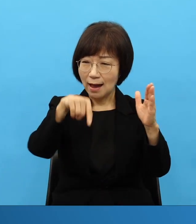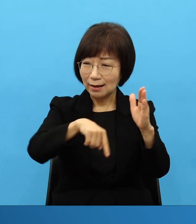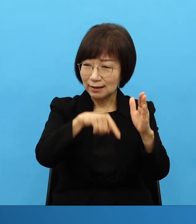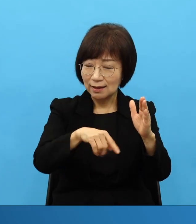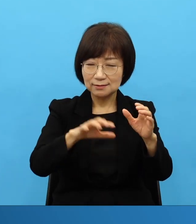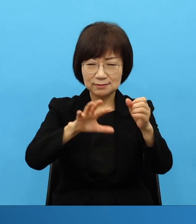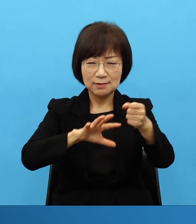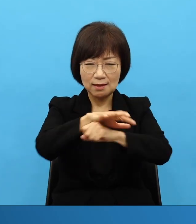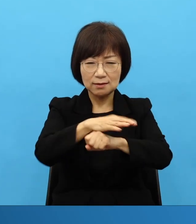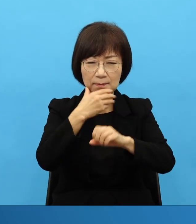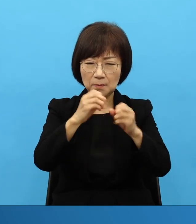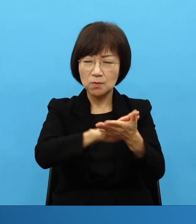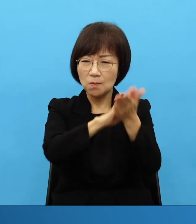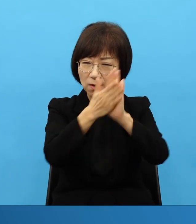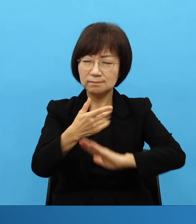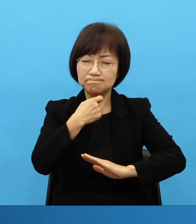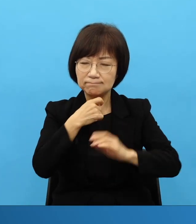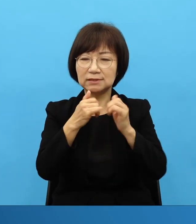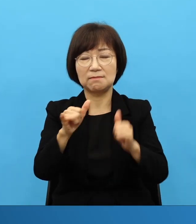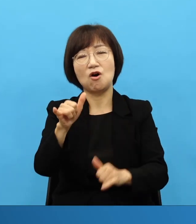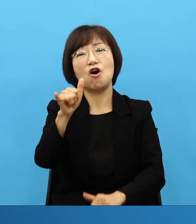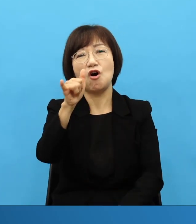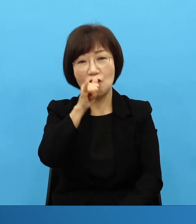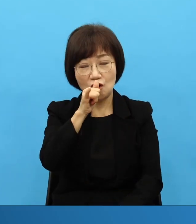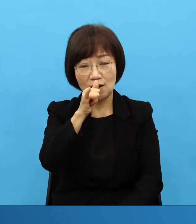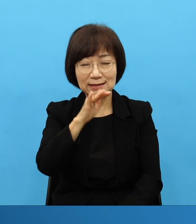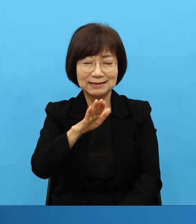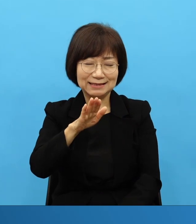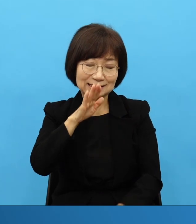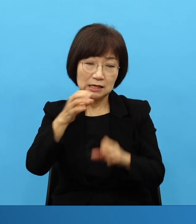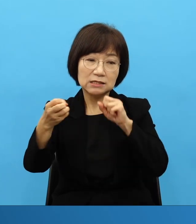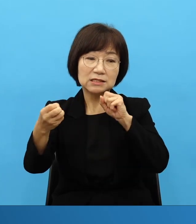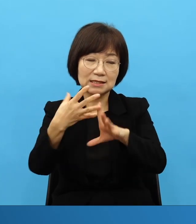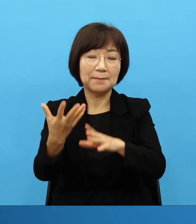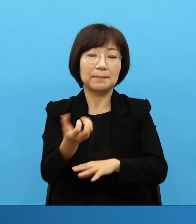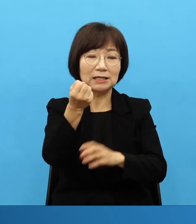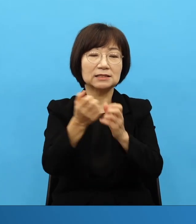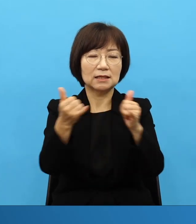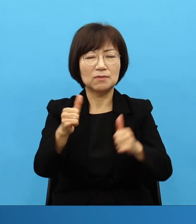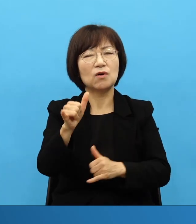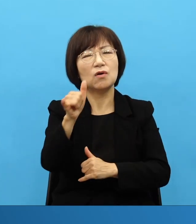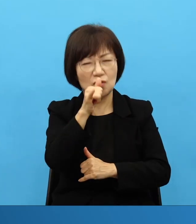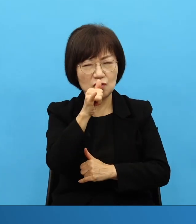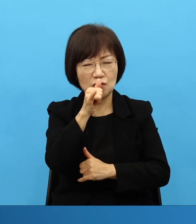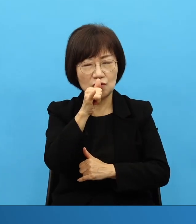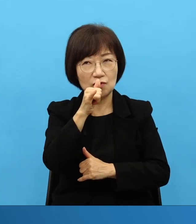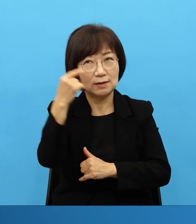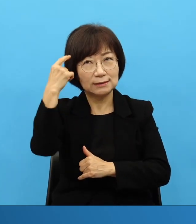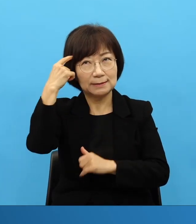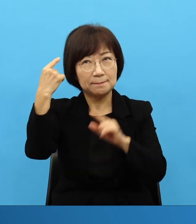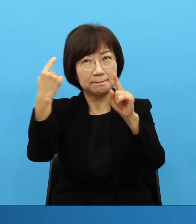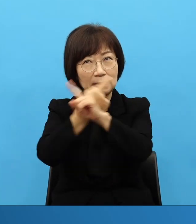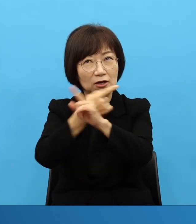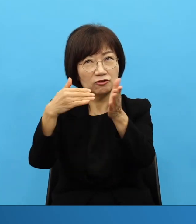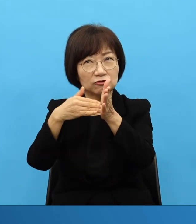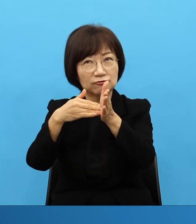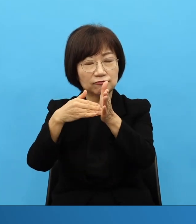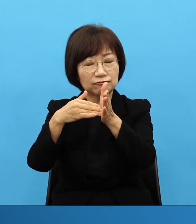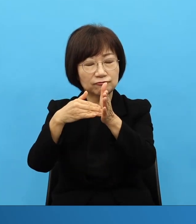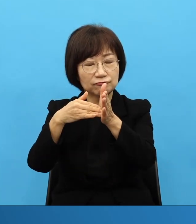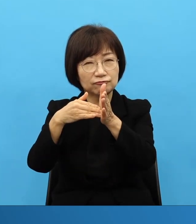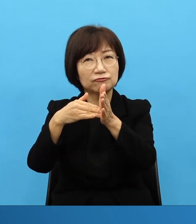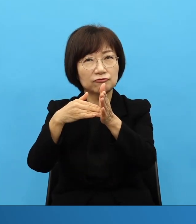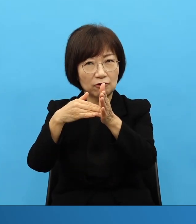to do world evangelization 교회 in the 안에는 church. 진짜 응답받는 사람이 있다. And there are people who truly receive answers in 맞잖아요. the church. Isn't that so? 뻔한 말인데 그게